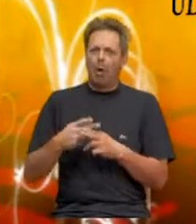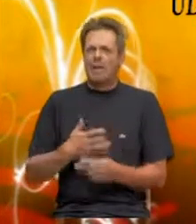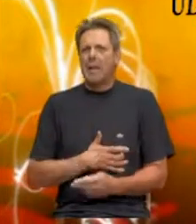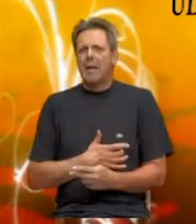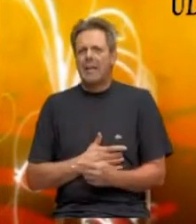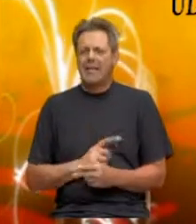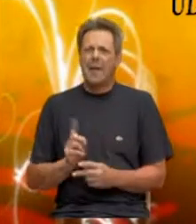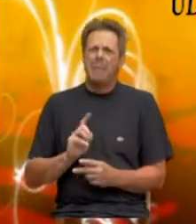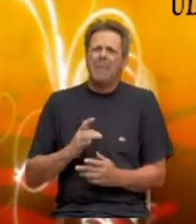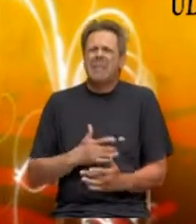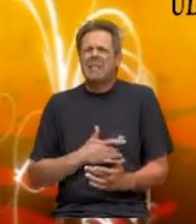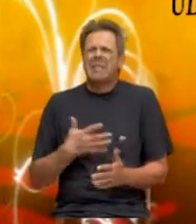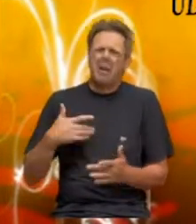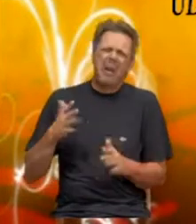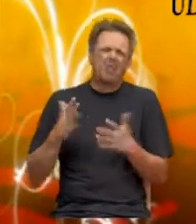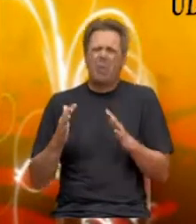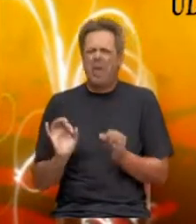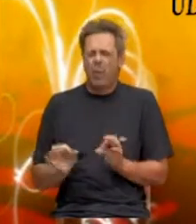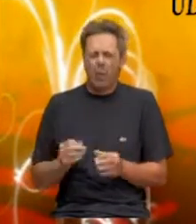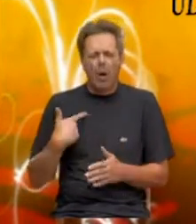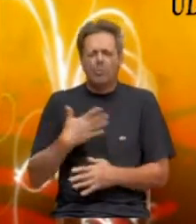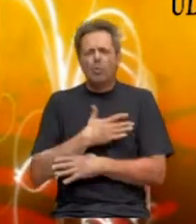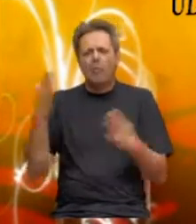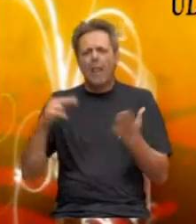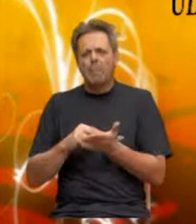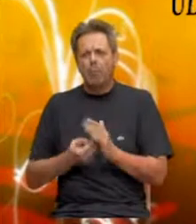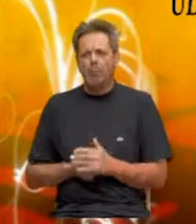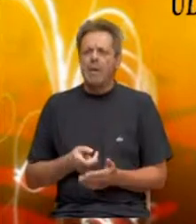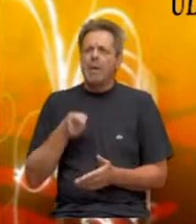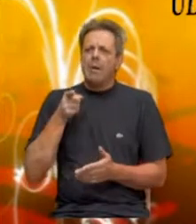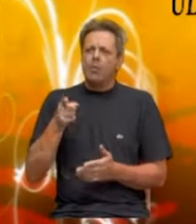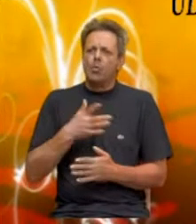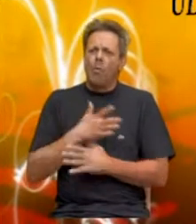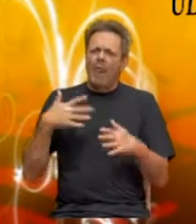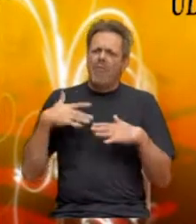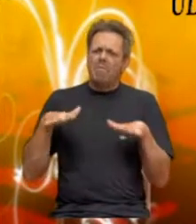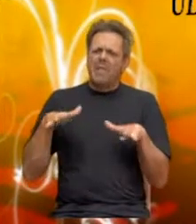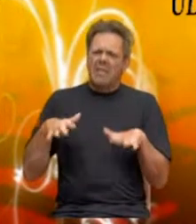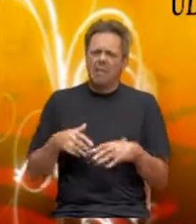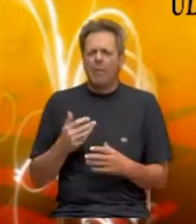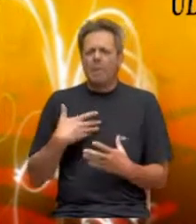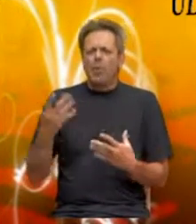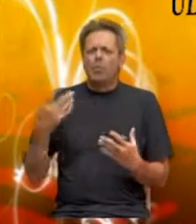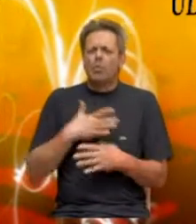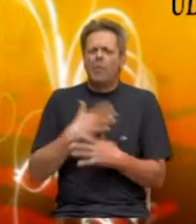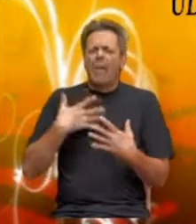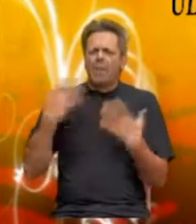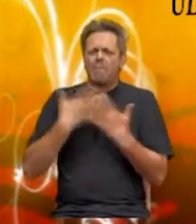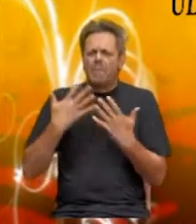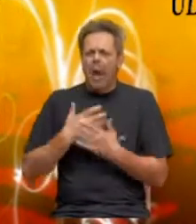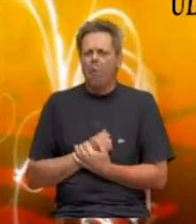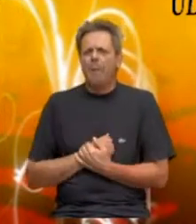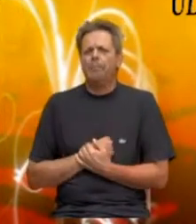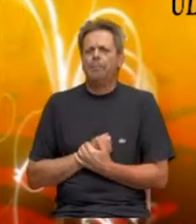ili nije mi sa srcem nešto dobro, tu su veliki problemi, tu su veliki stresovi, tu su velike traume, jer